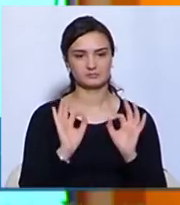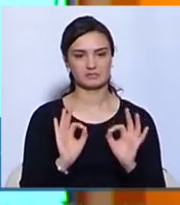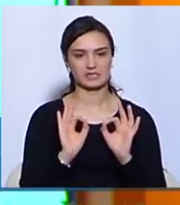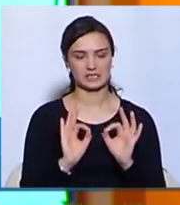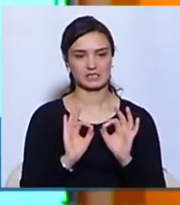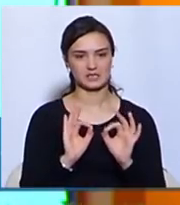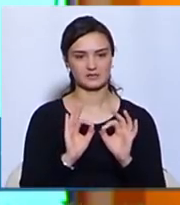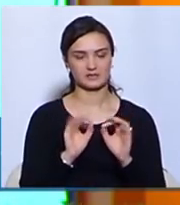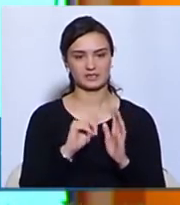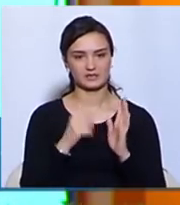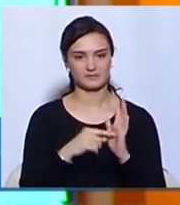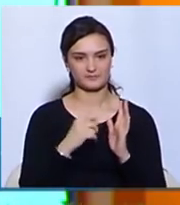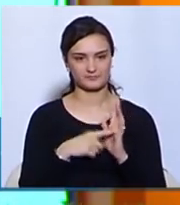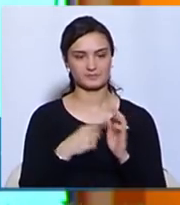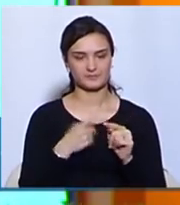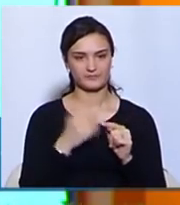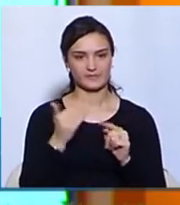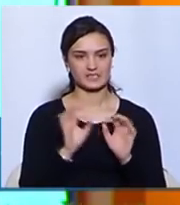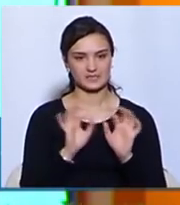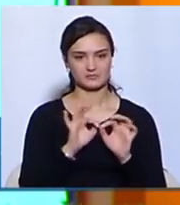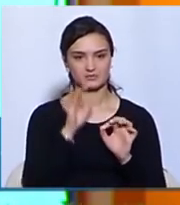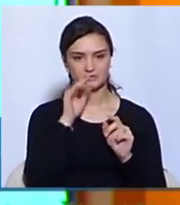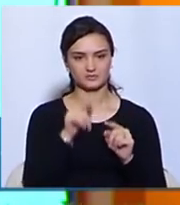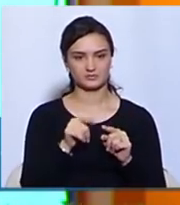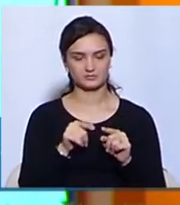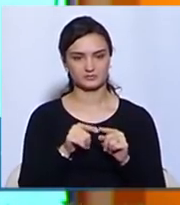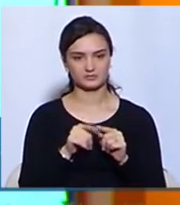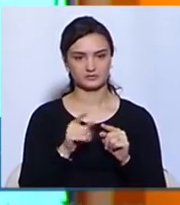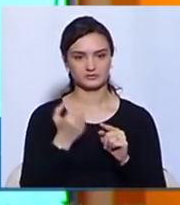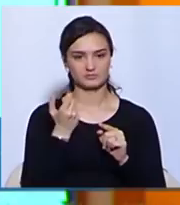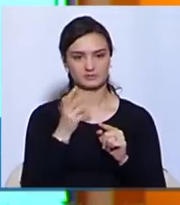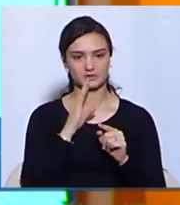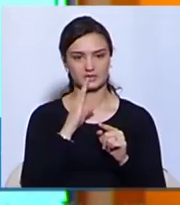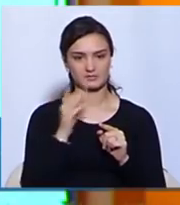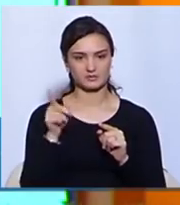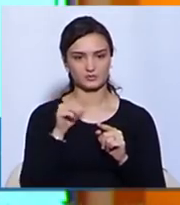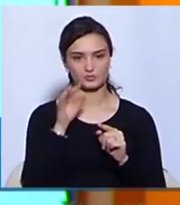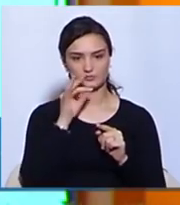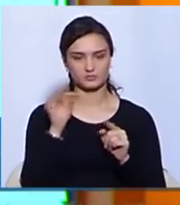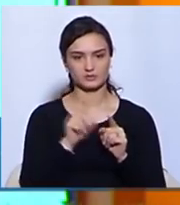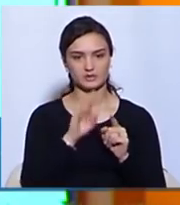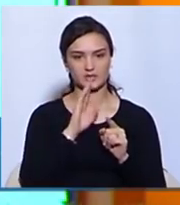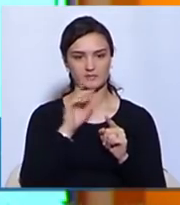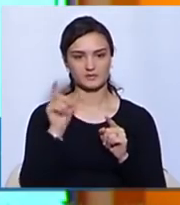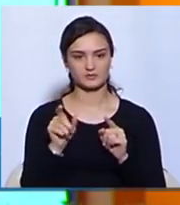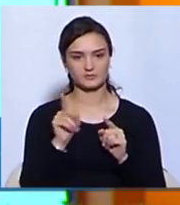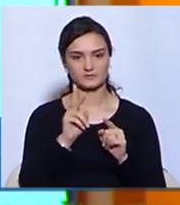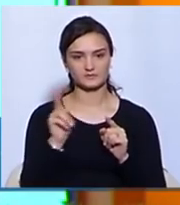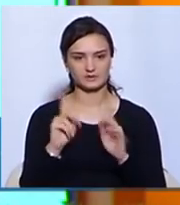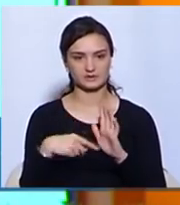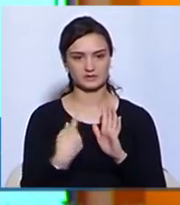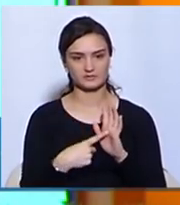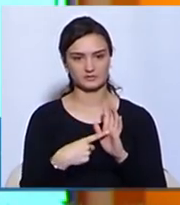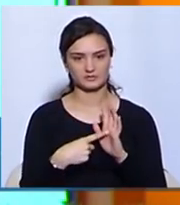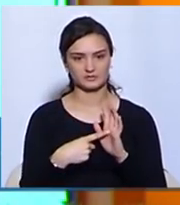თხილად ვერთვები ხოლმე კითხვებით, იმიტომ რომ თქვენ საუბრის დროს რეალურად რამდენიმე ქალბატონს უპასუხეთ, მათ შორის ქალბატონს, რომელმაც დაგვისვა